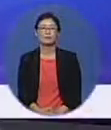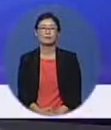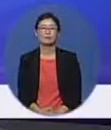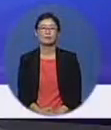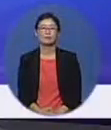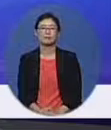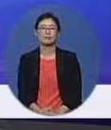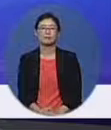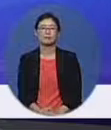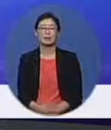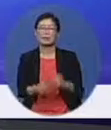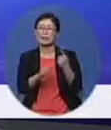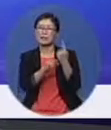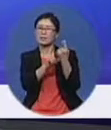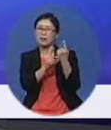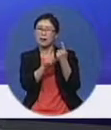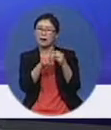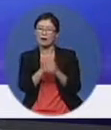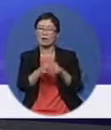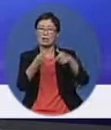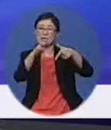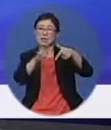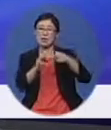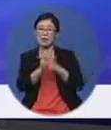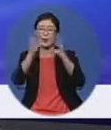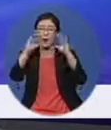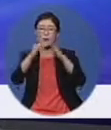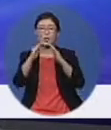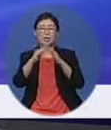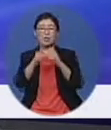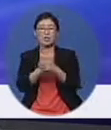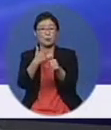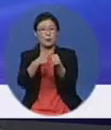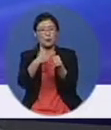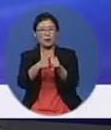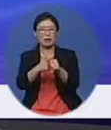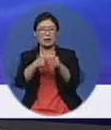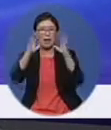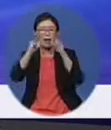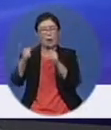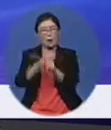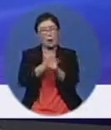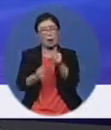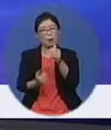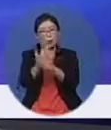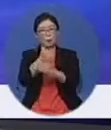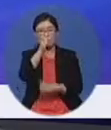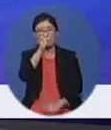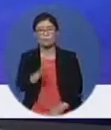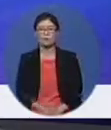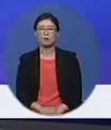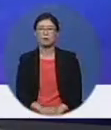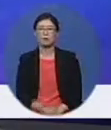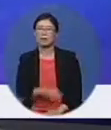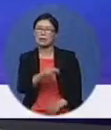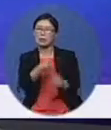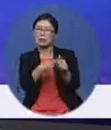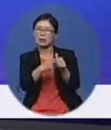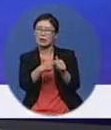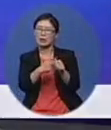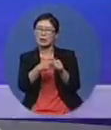지난 1월 인천에서 어린이집 보육교사가 유아를 폭행했던 사건이 발생했었죠. 법원이 보육교사에게